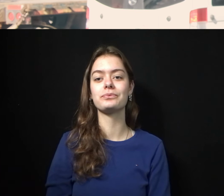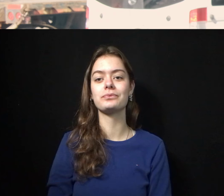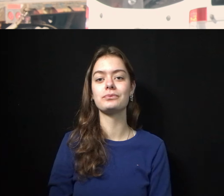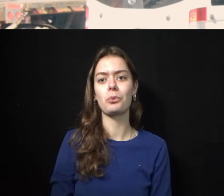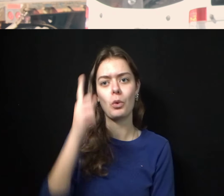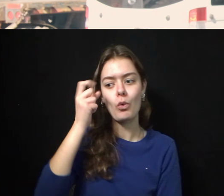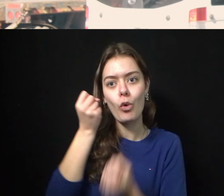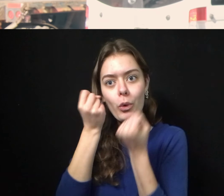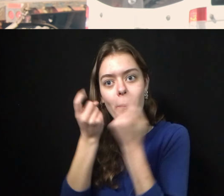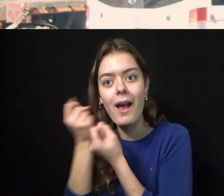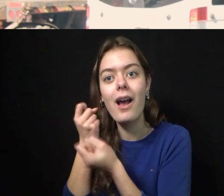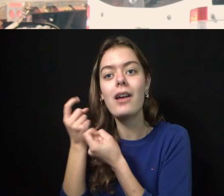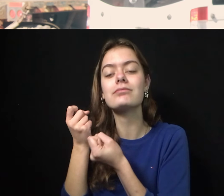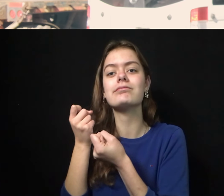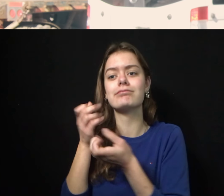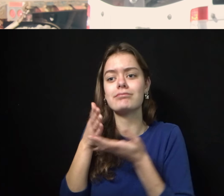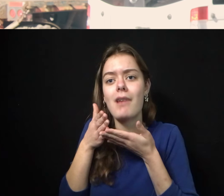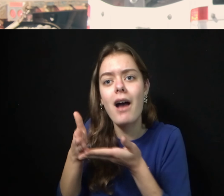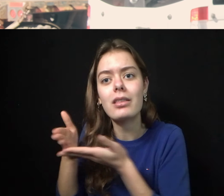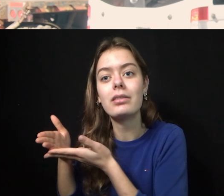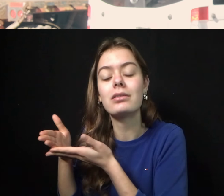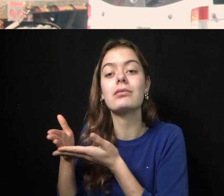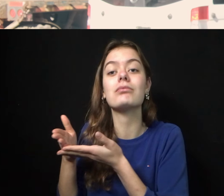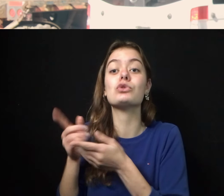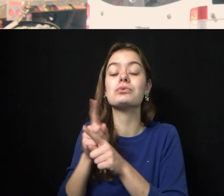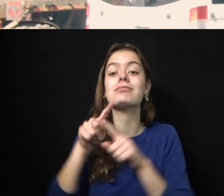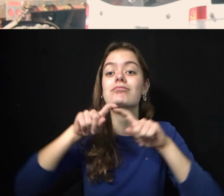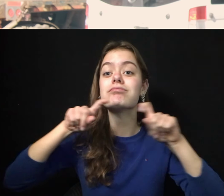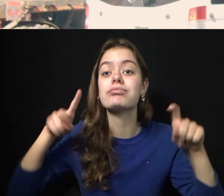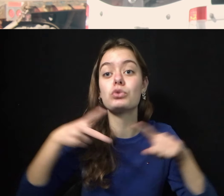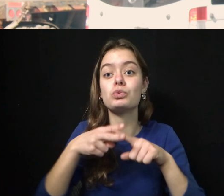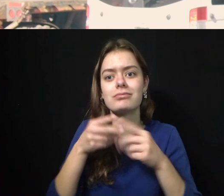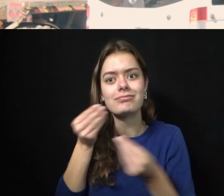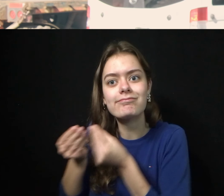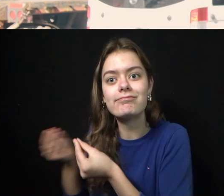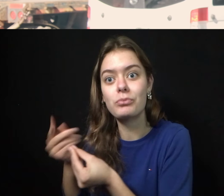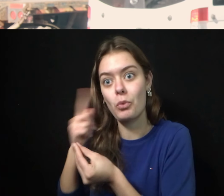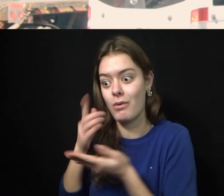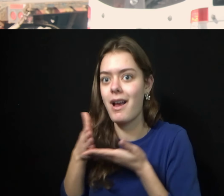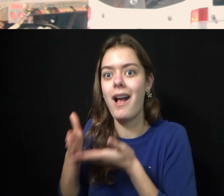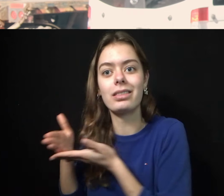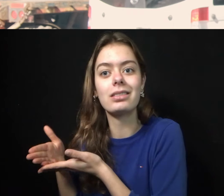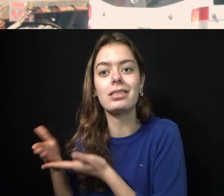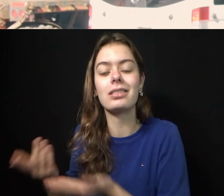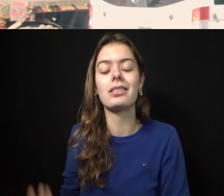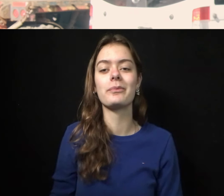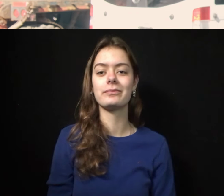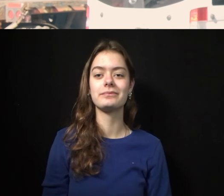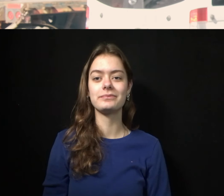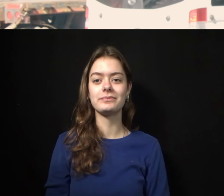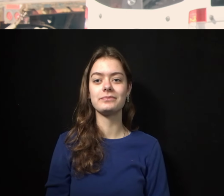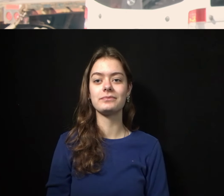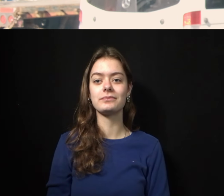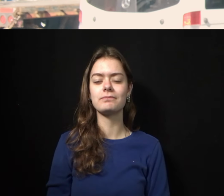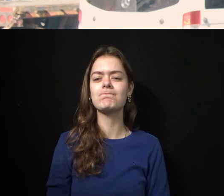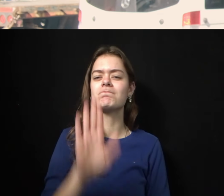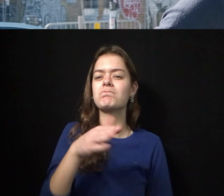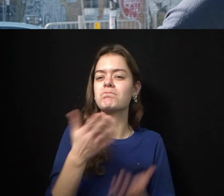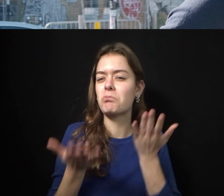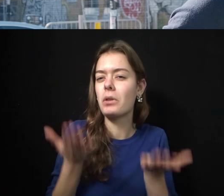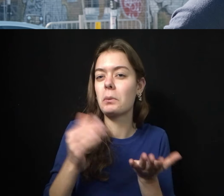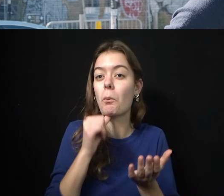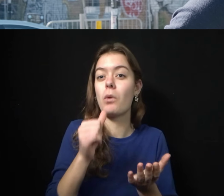aussi milieu de travail pour les comprendre, pour l'aider, pour les donner des toys pour